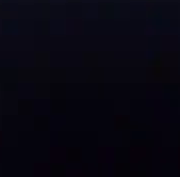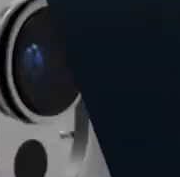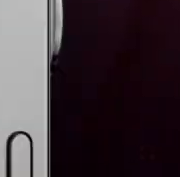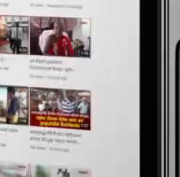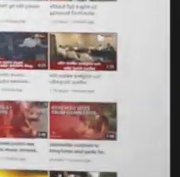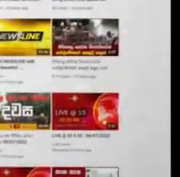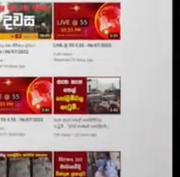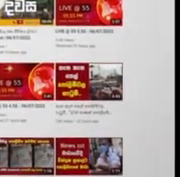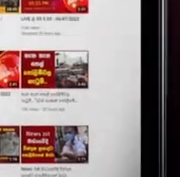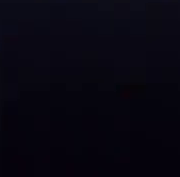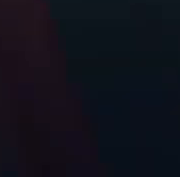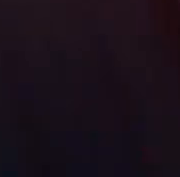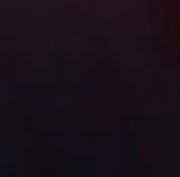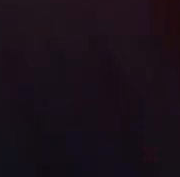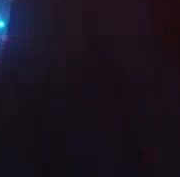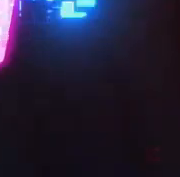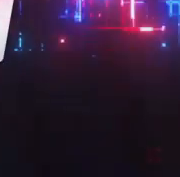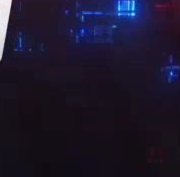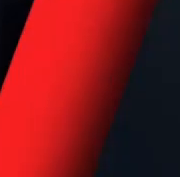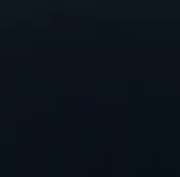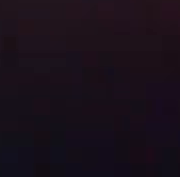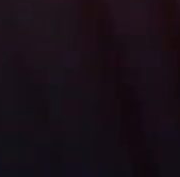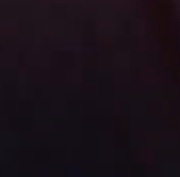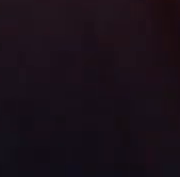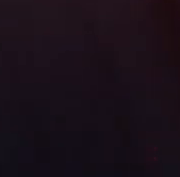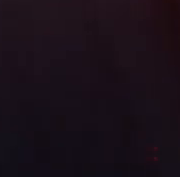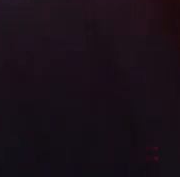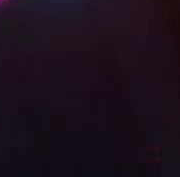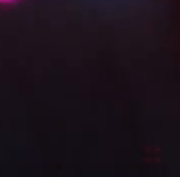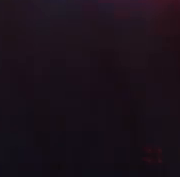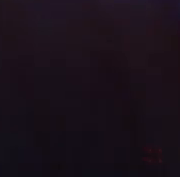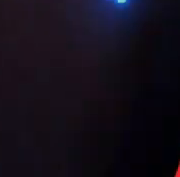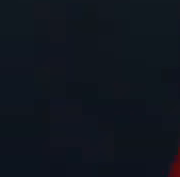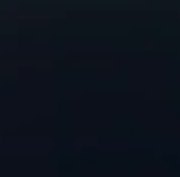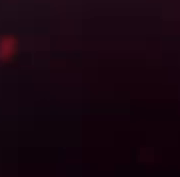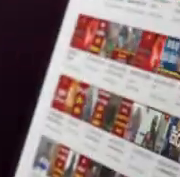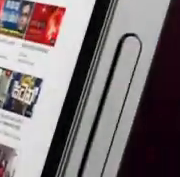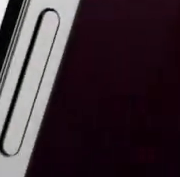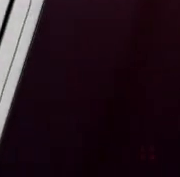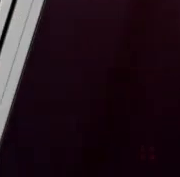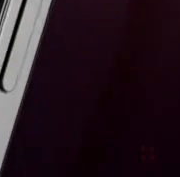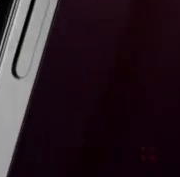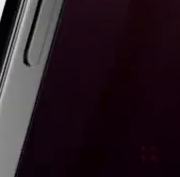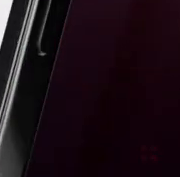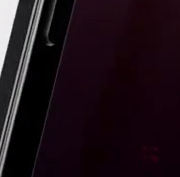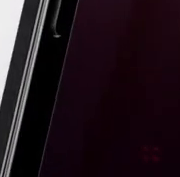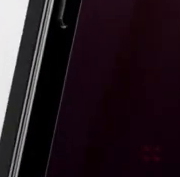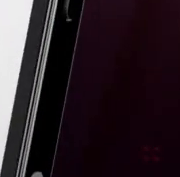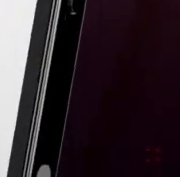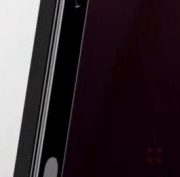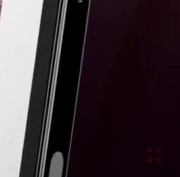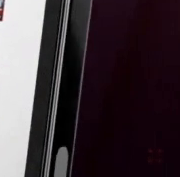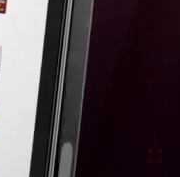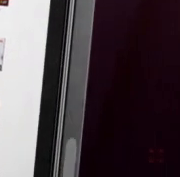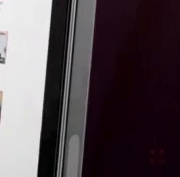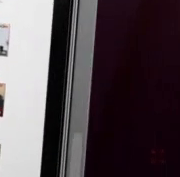කෙටියෙන් දස්ස වැඩියෙන් සයිබර් අවකාශයේ කලබන උවත් සලකුණ Newsfirst YouTube